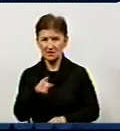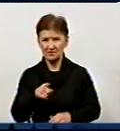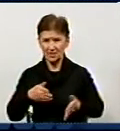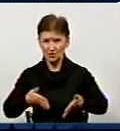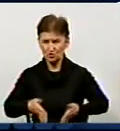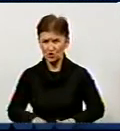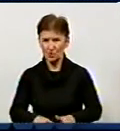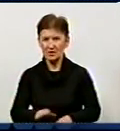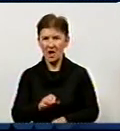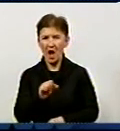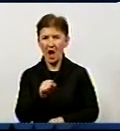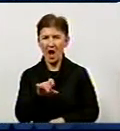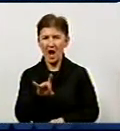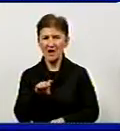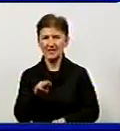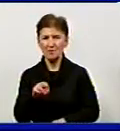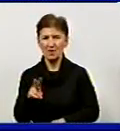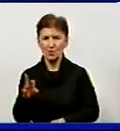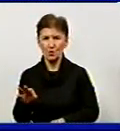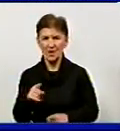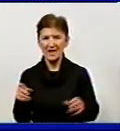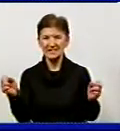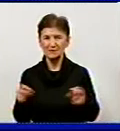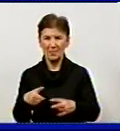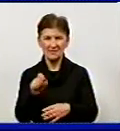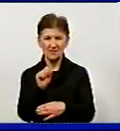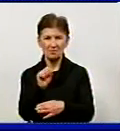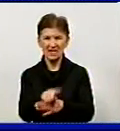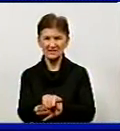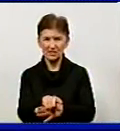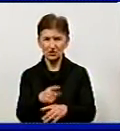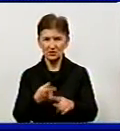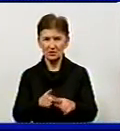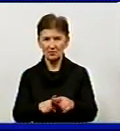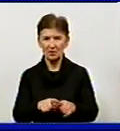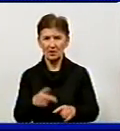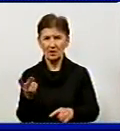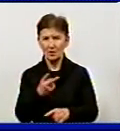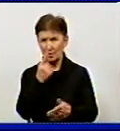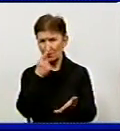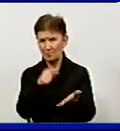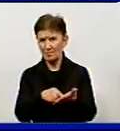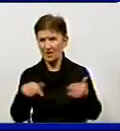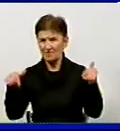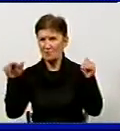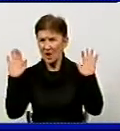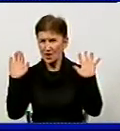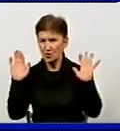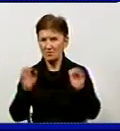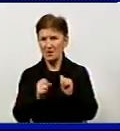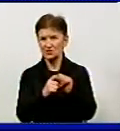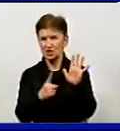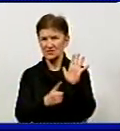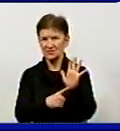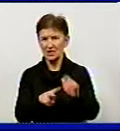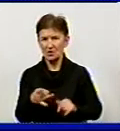«Бердянськ» Андрій Артеменко. Спецпризначенці Сергій Глондар та Олександр Коріньков потрапили у полон бойовиків